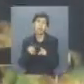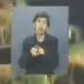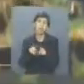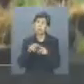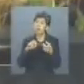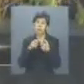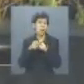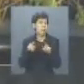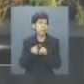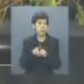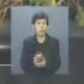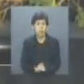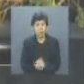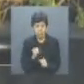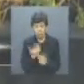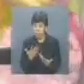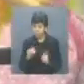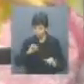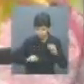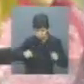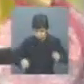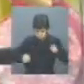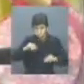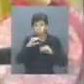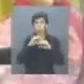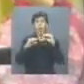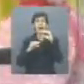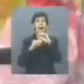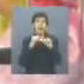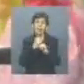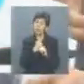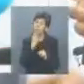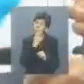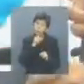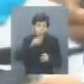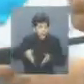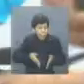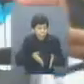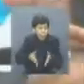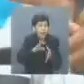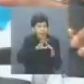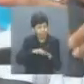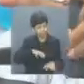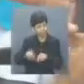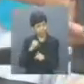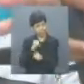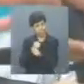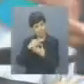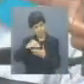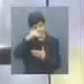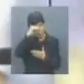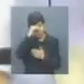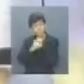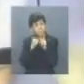บการได้กลับมาแสดงอีกครั้งในโครงการหุ่นเงาสะท้อนจากสายน้ำจากการบริหารจัดการของนิสิตชั้นปีที่